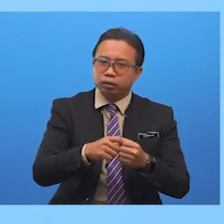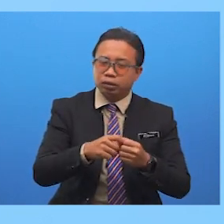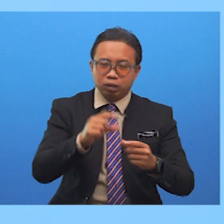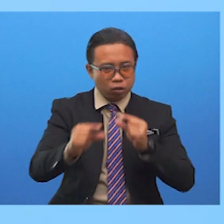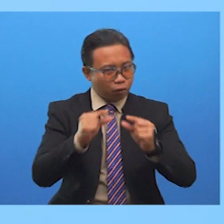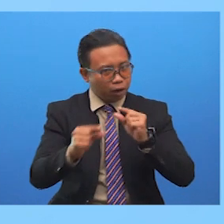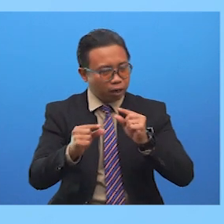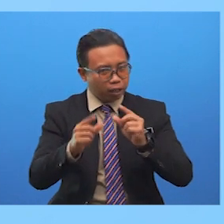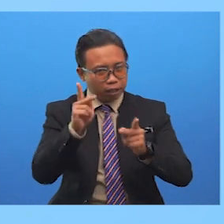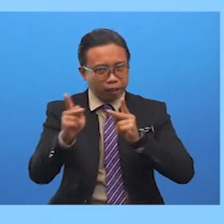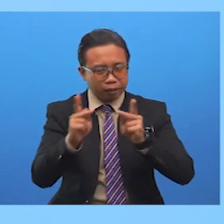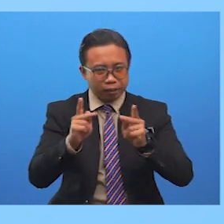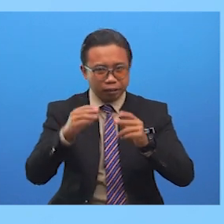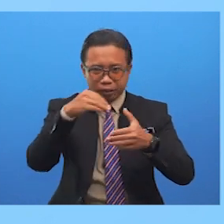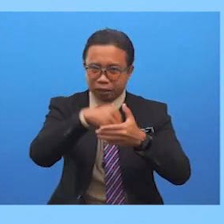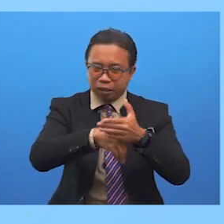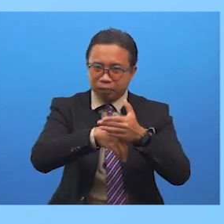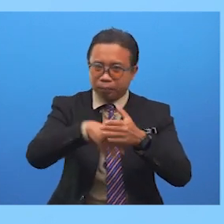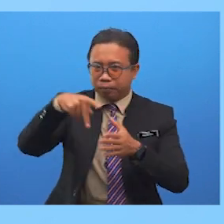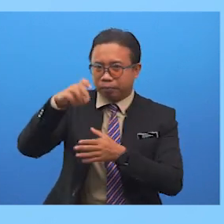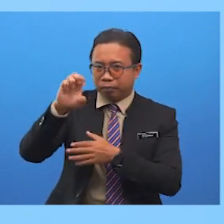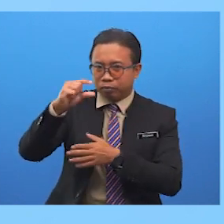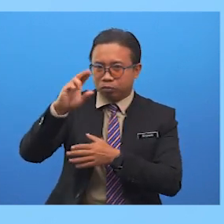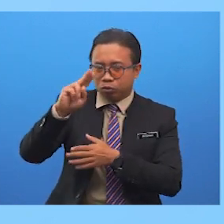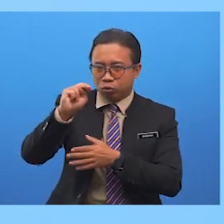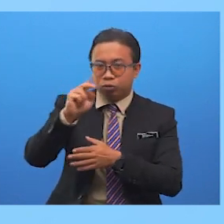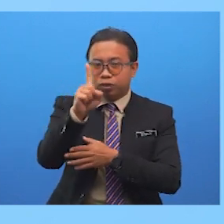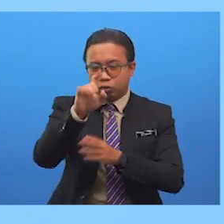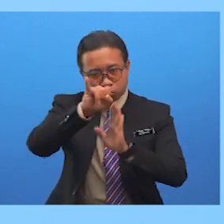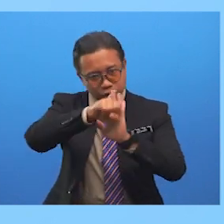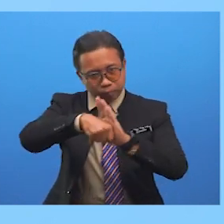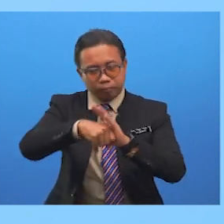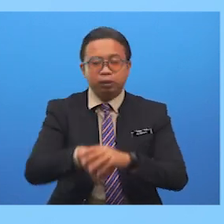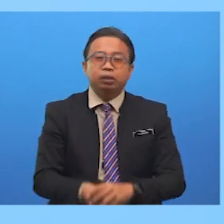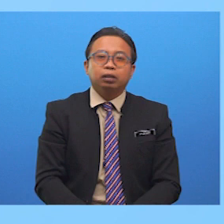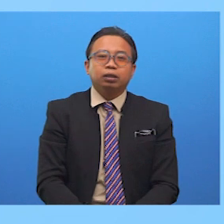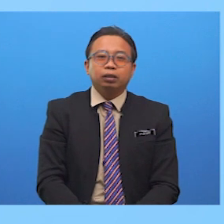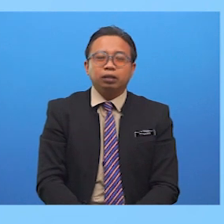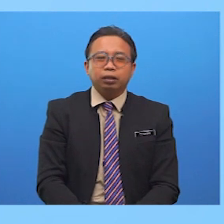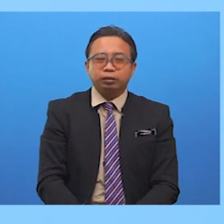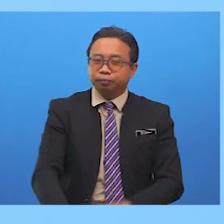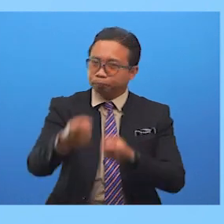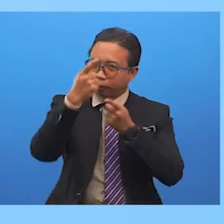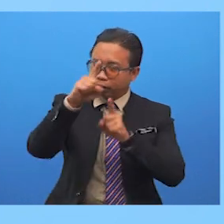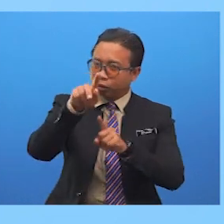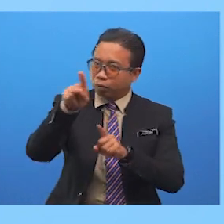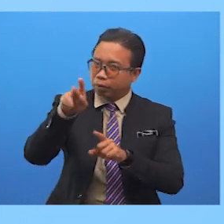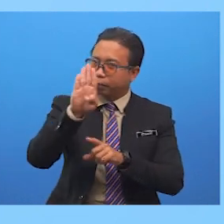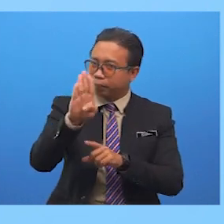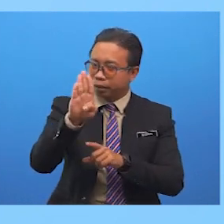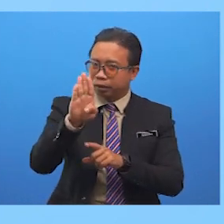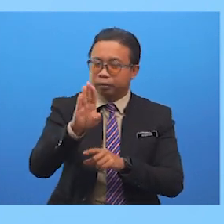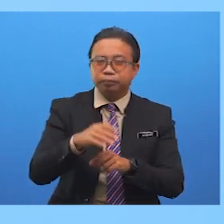kereta dalam keadaan pegunungan adalah satu contoh jawaban bagi be